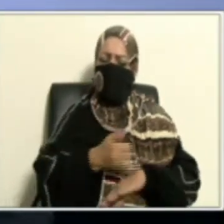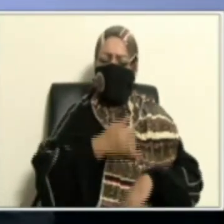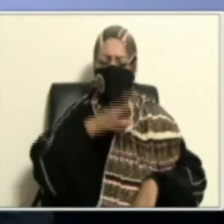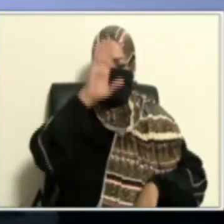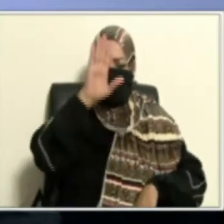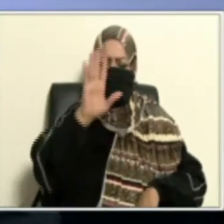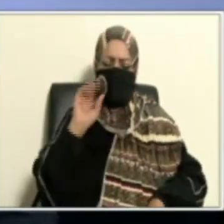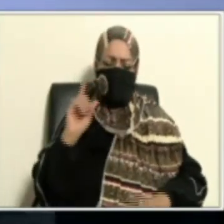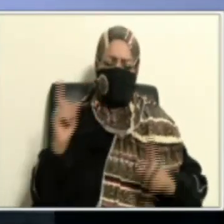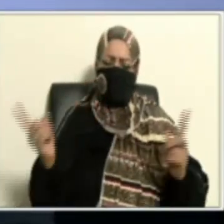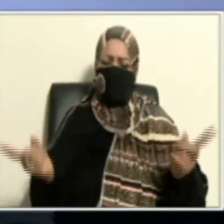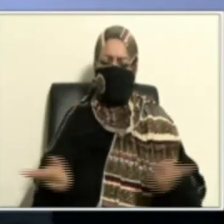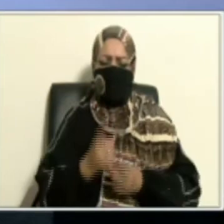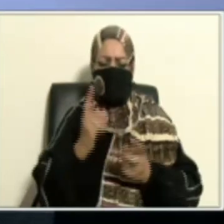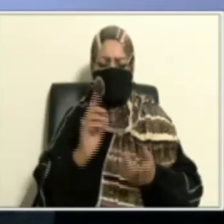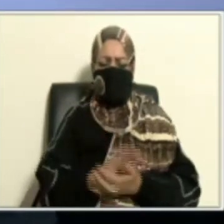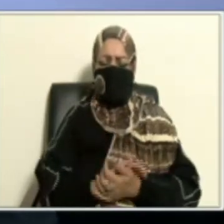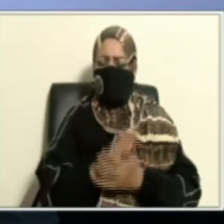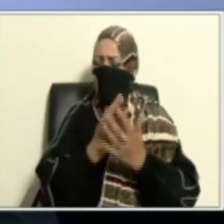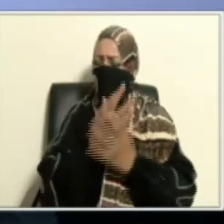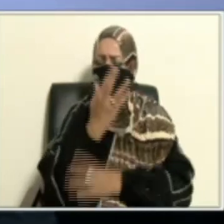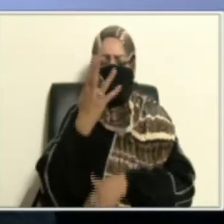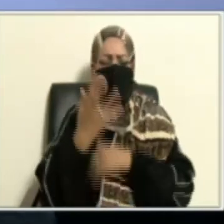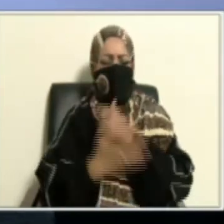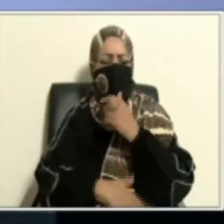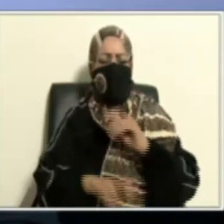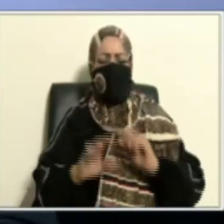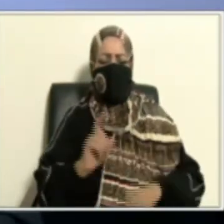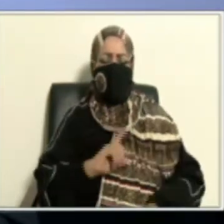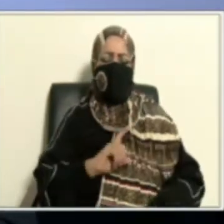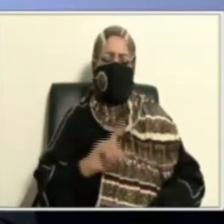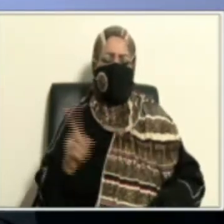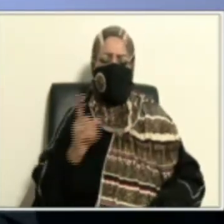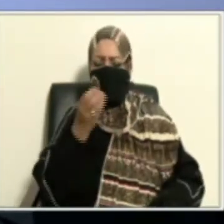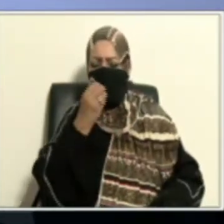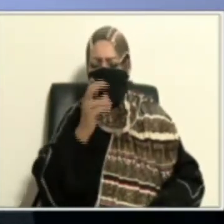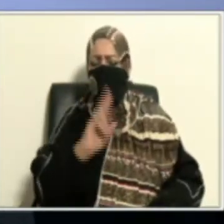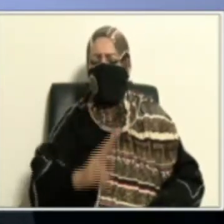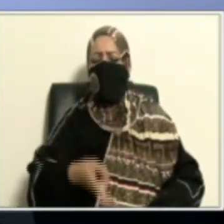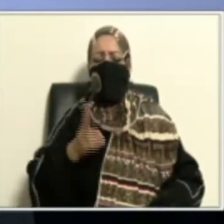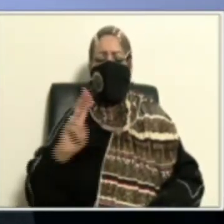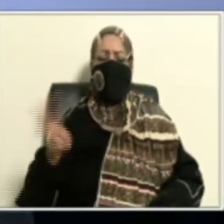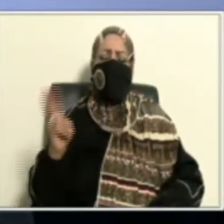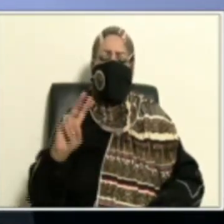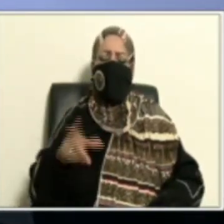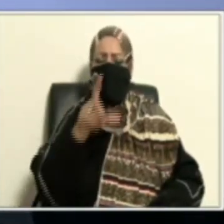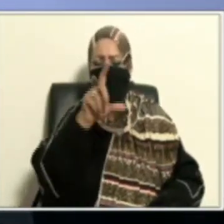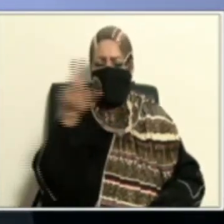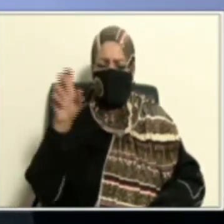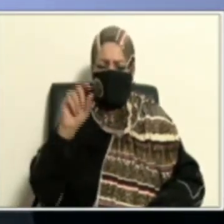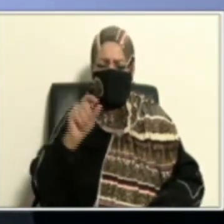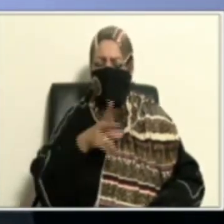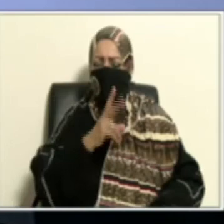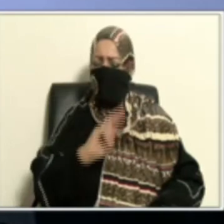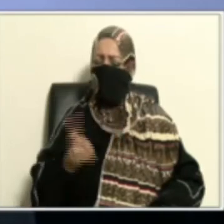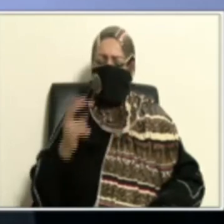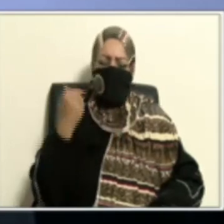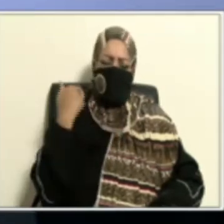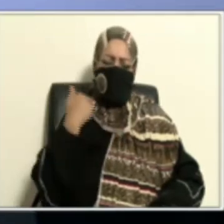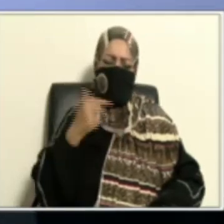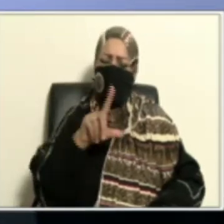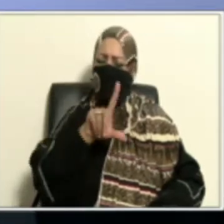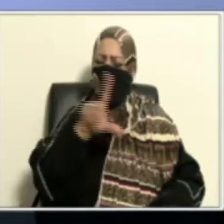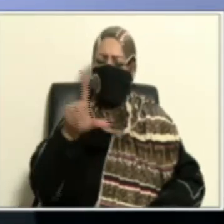أكل حلال معين يبطل الصلاة، وغالب ما يطلب من المسلم أن يمضمض فمه كي